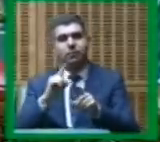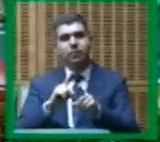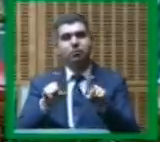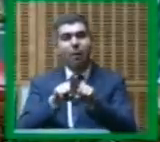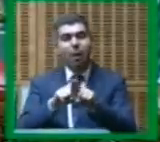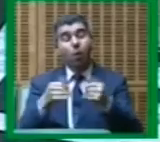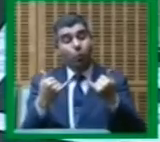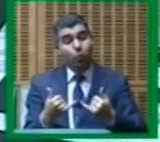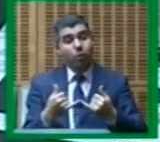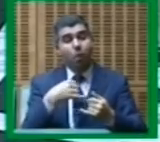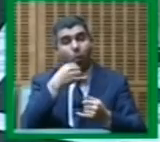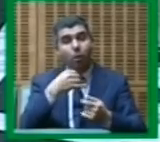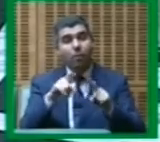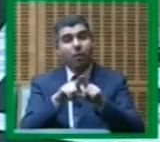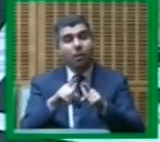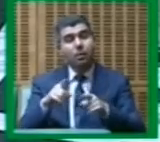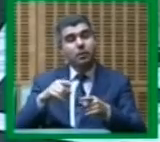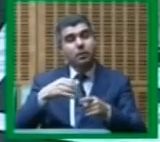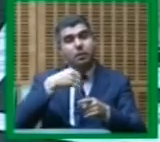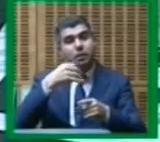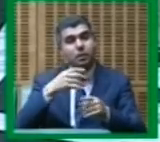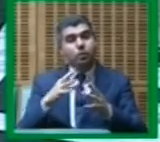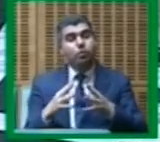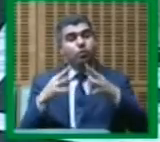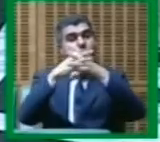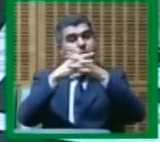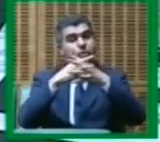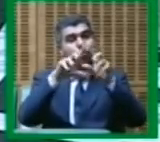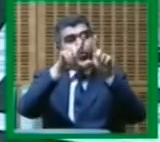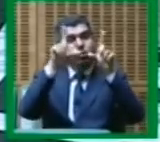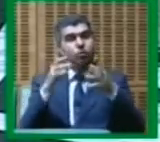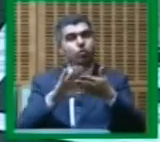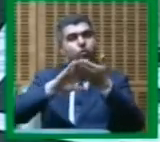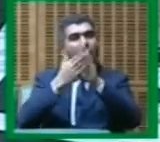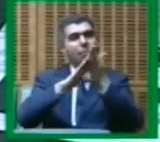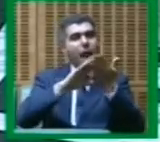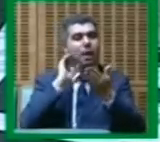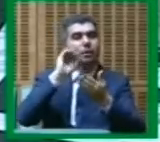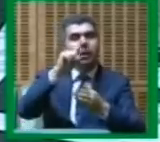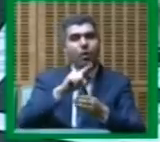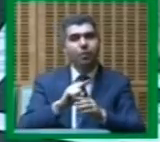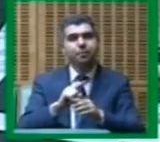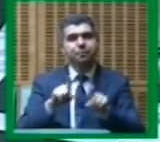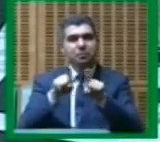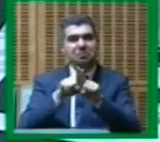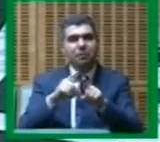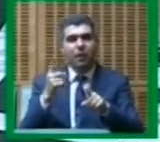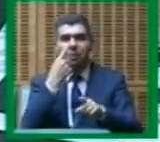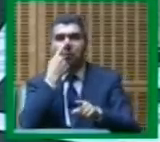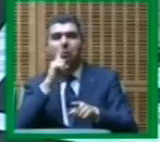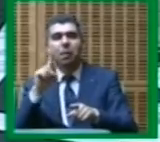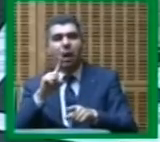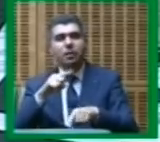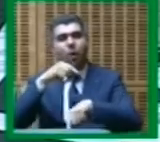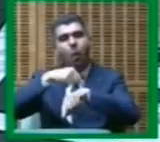القرار كيقولوا بأن الجامعة أنها رفضت أنها تلتزم بالتواريخ اللي